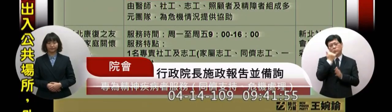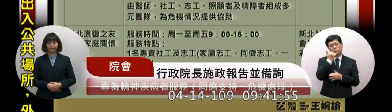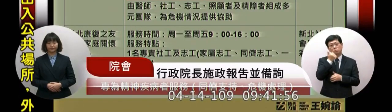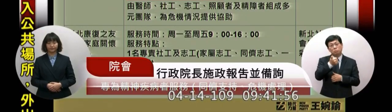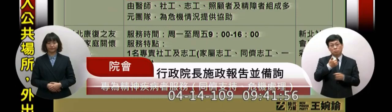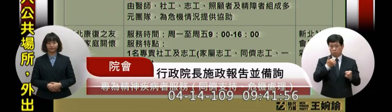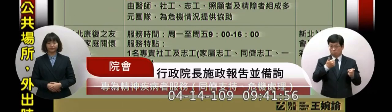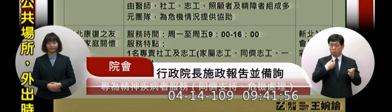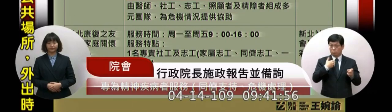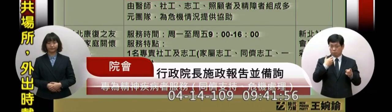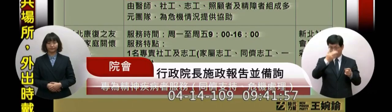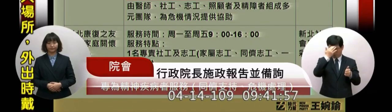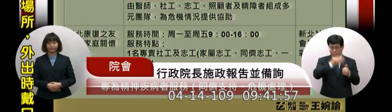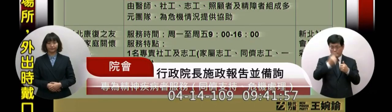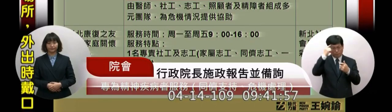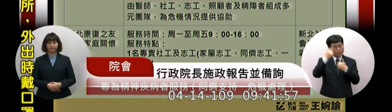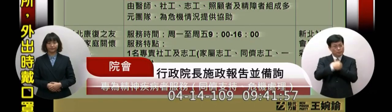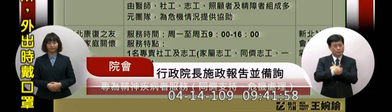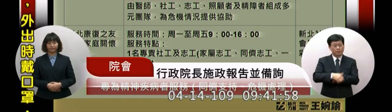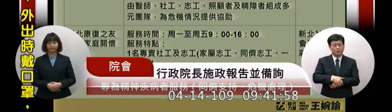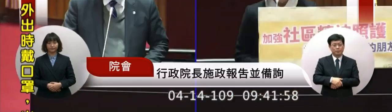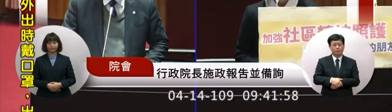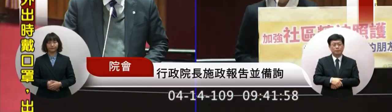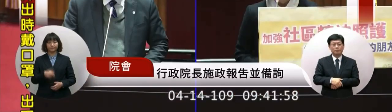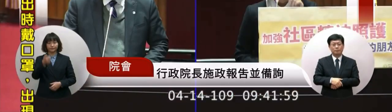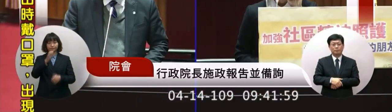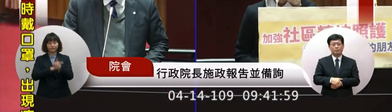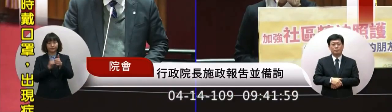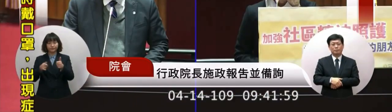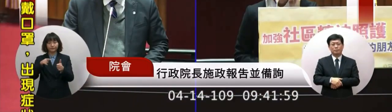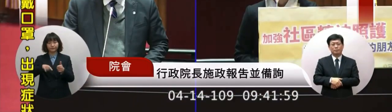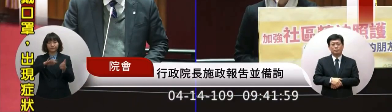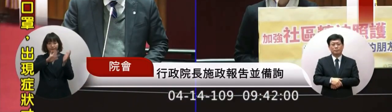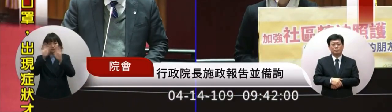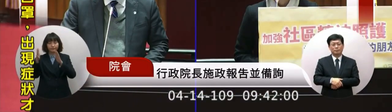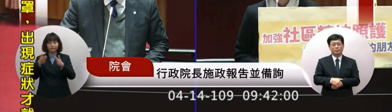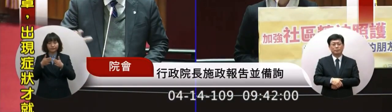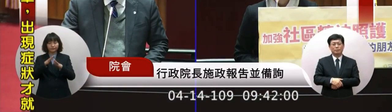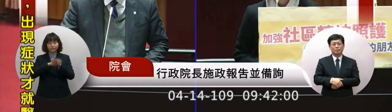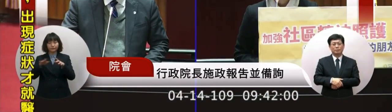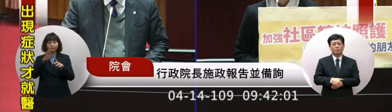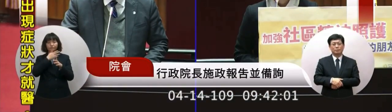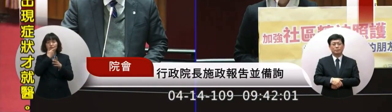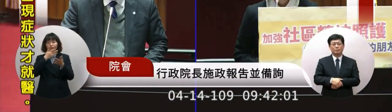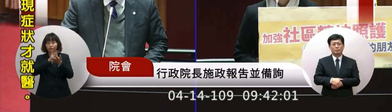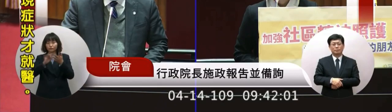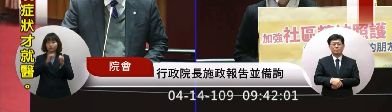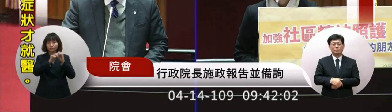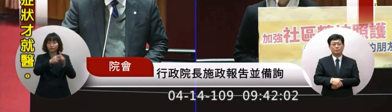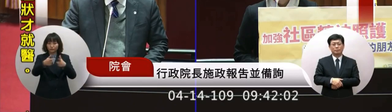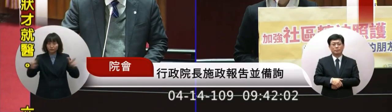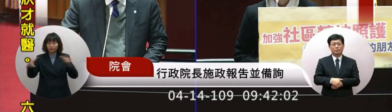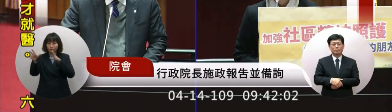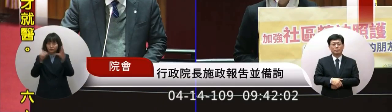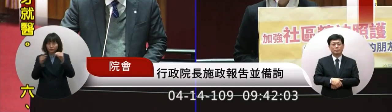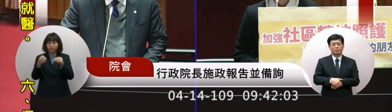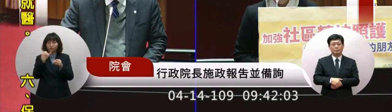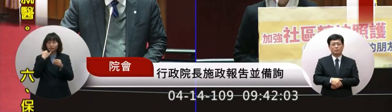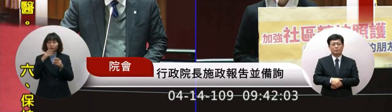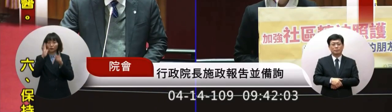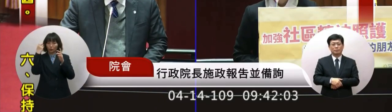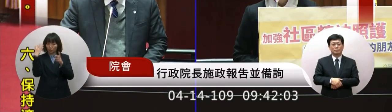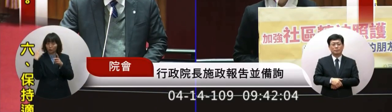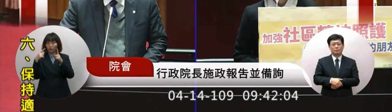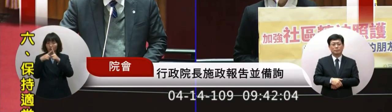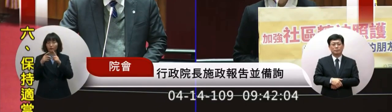成的。那是不是能够请卫福部这边来考量？ 好，谢谢委员。我想这部分我们会善用社会各界的资源呢，同时是有